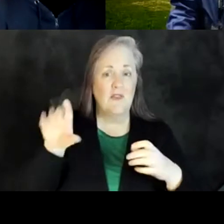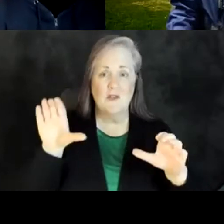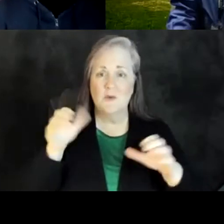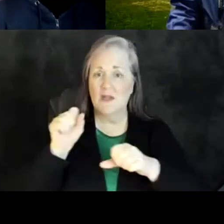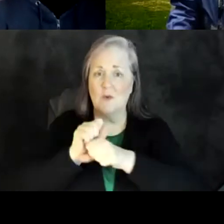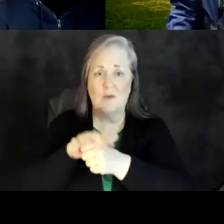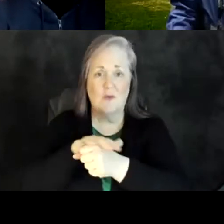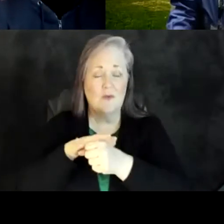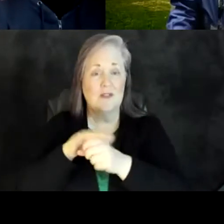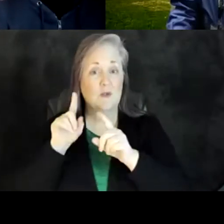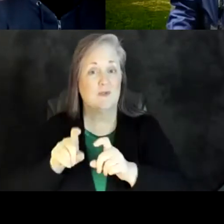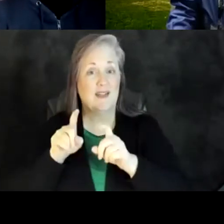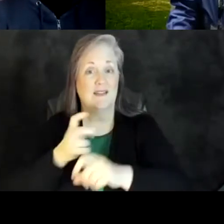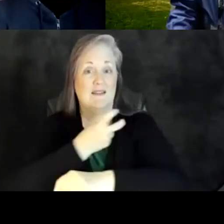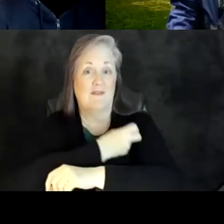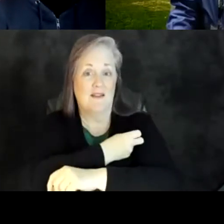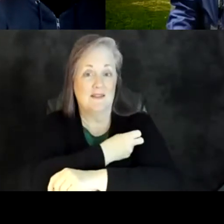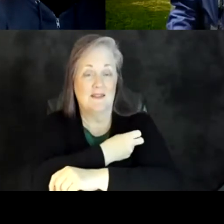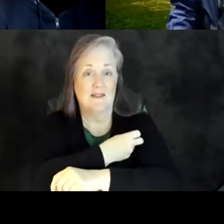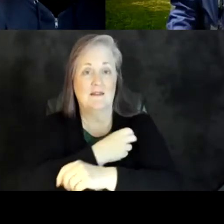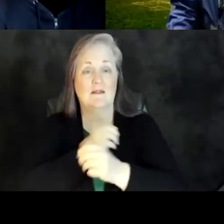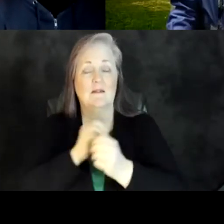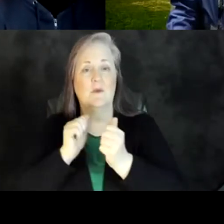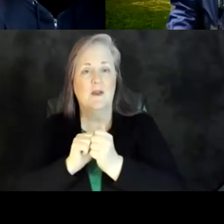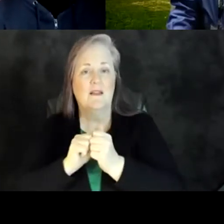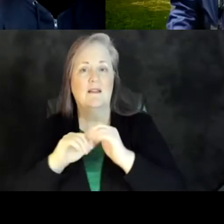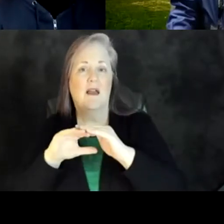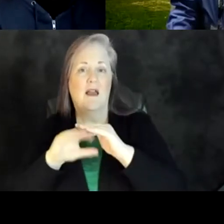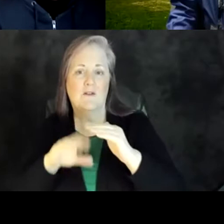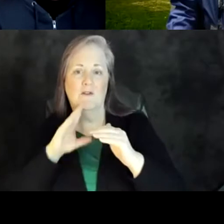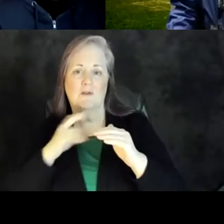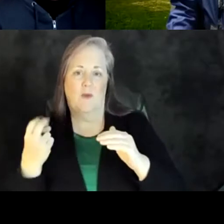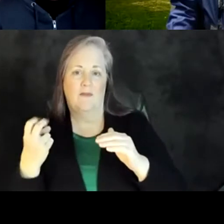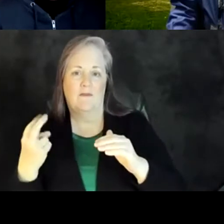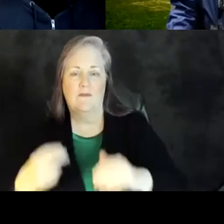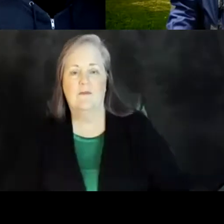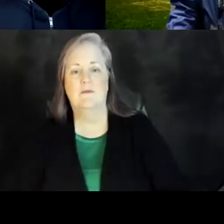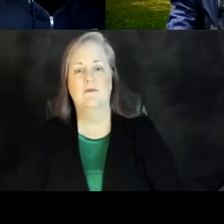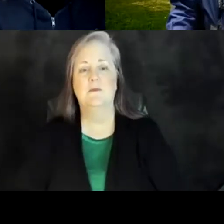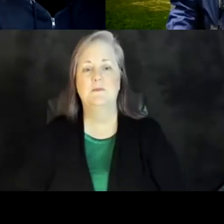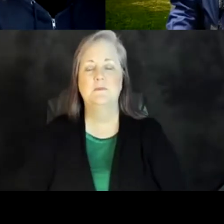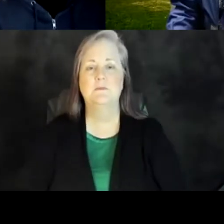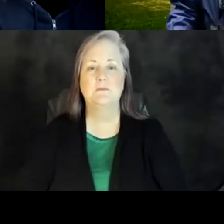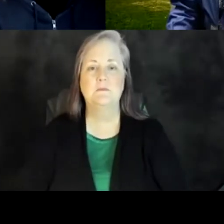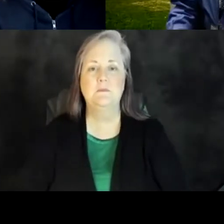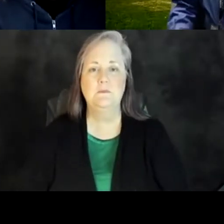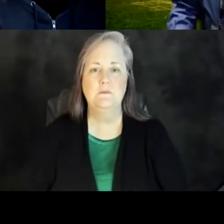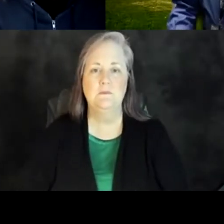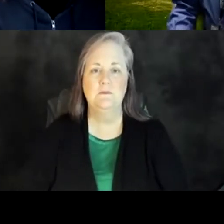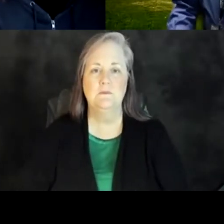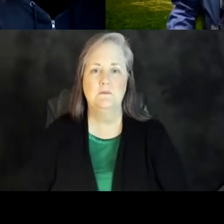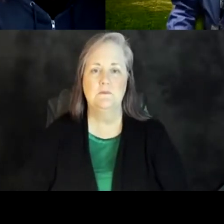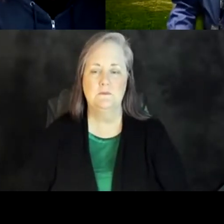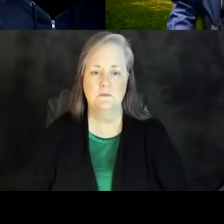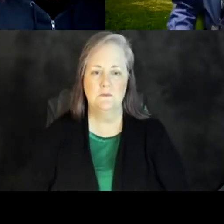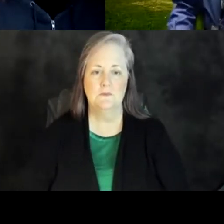to test vaccine with 疫苗测试在12岁以下的有做